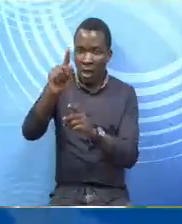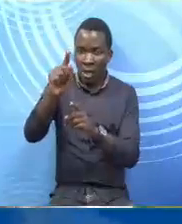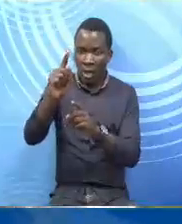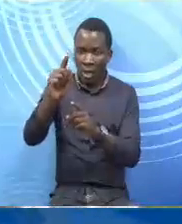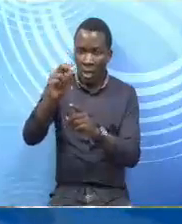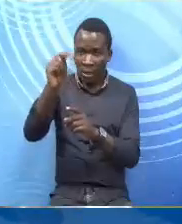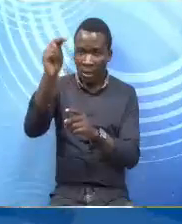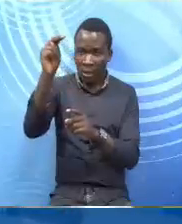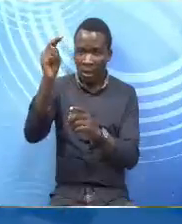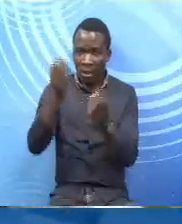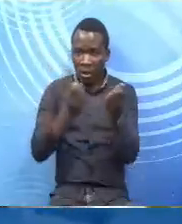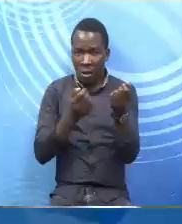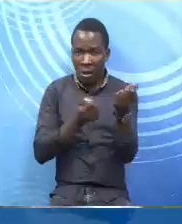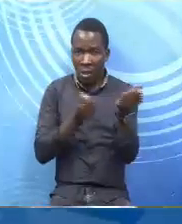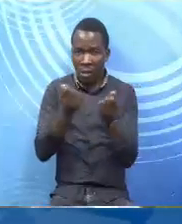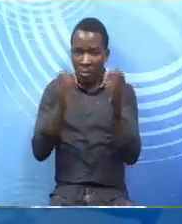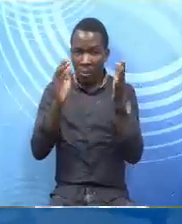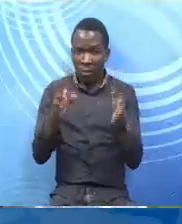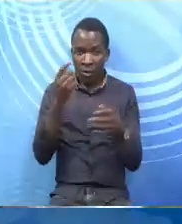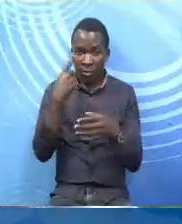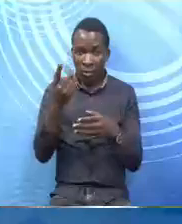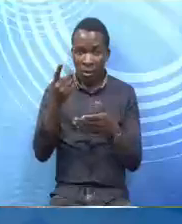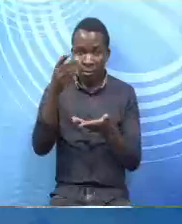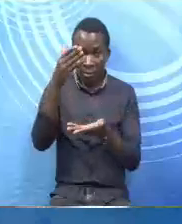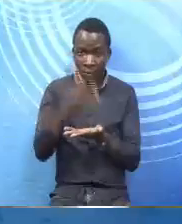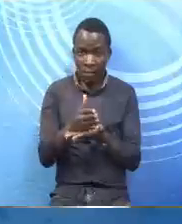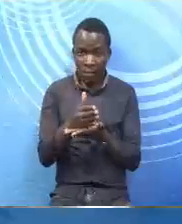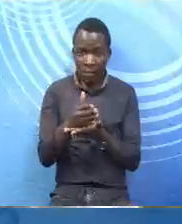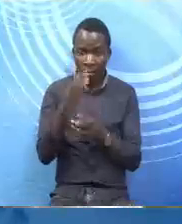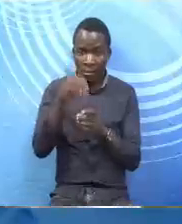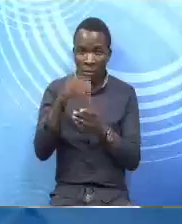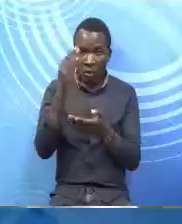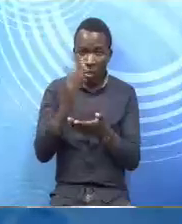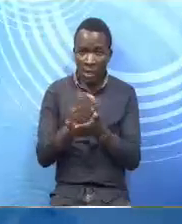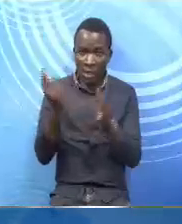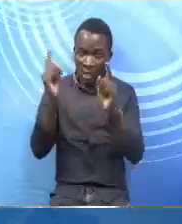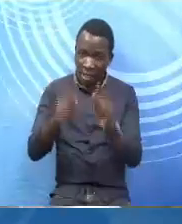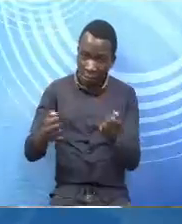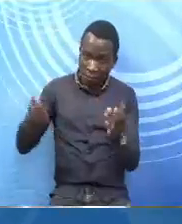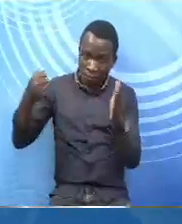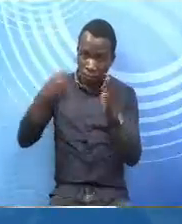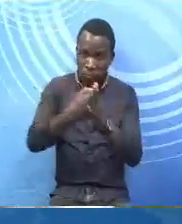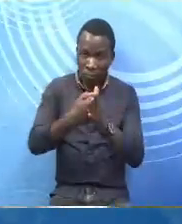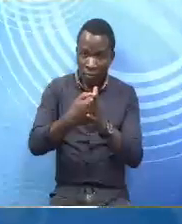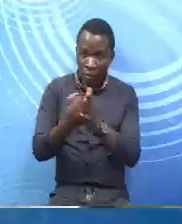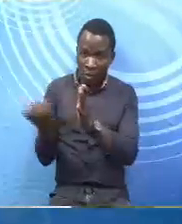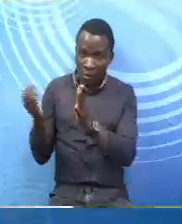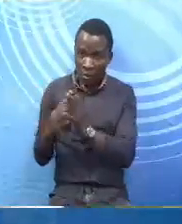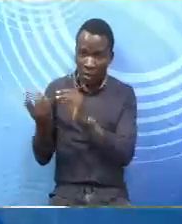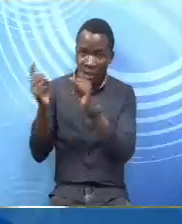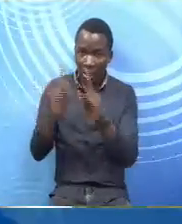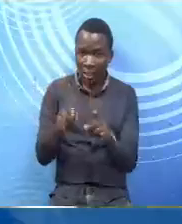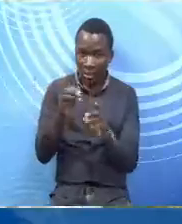yari yamubonye, we arahagarara. Mu guhagarara nibwo azaga akamukubita, ikongera igataruka ikagaruka mu murongo